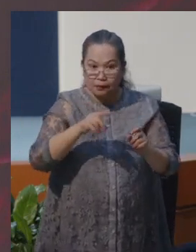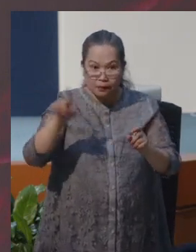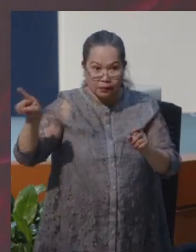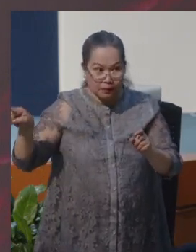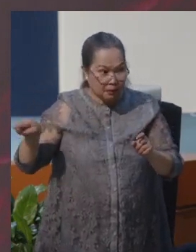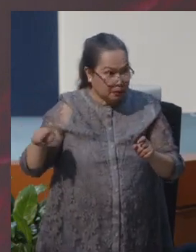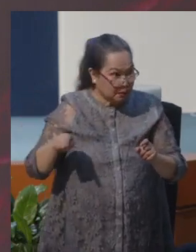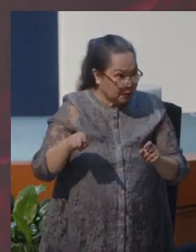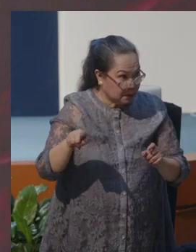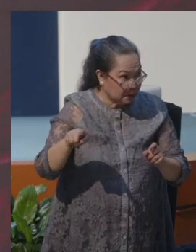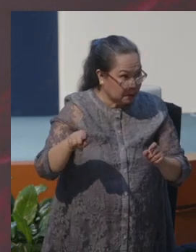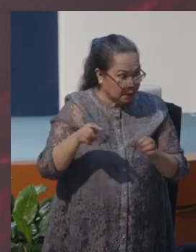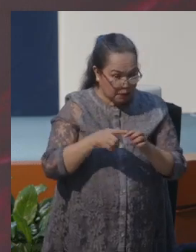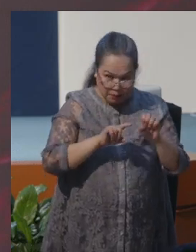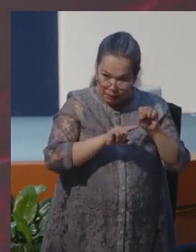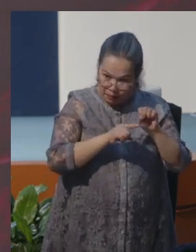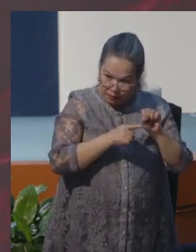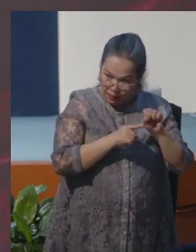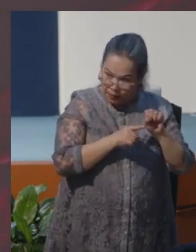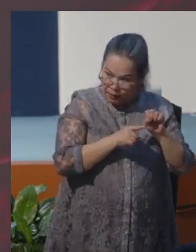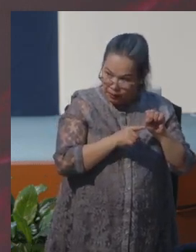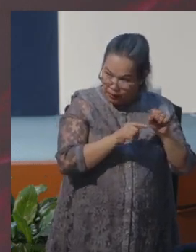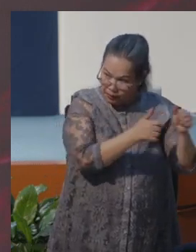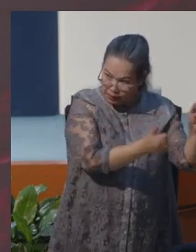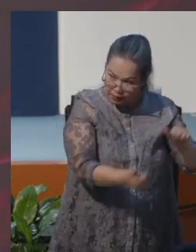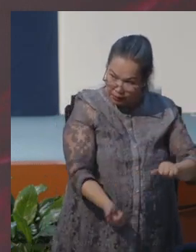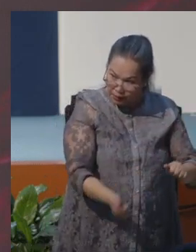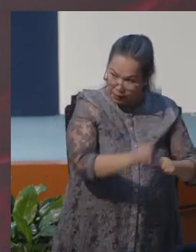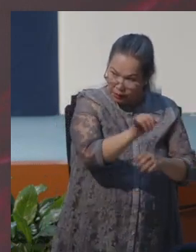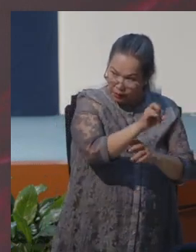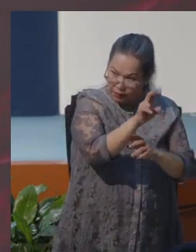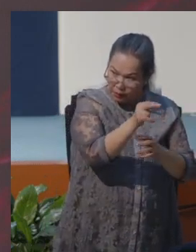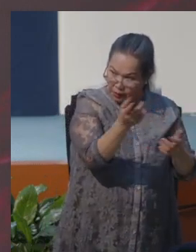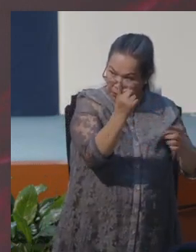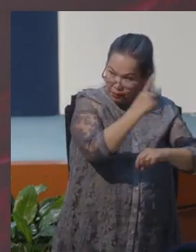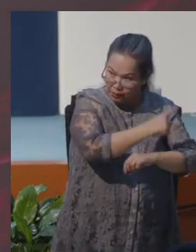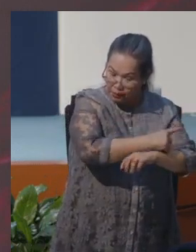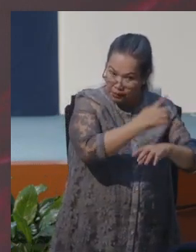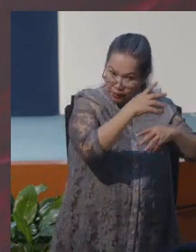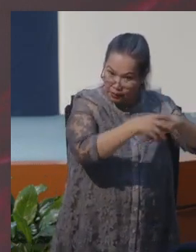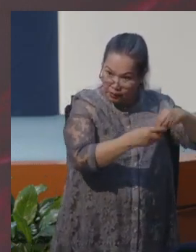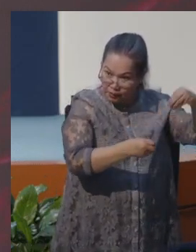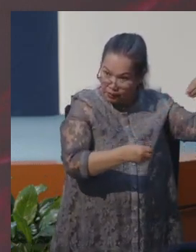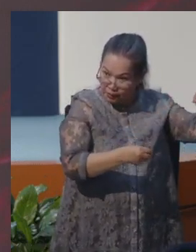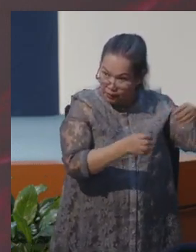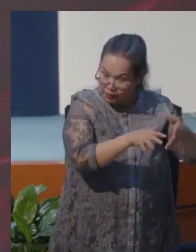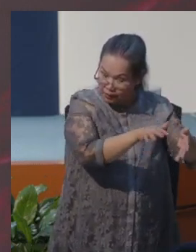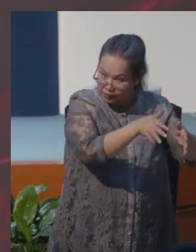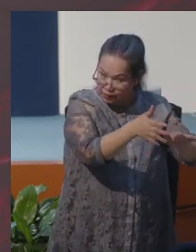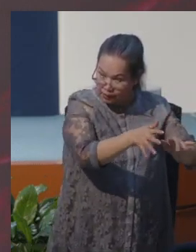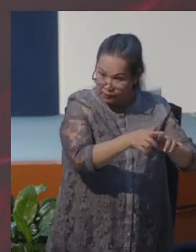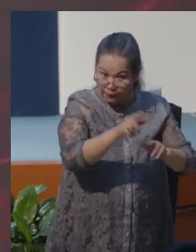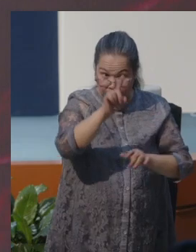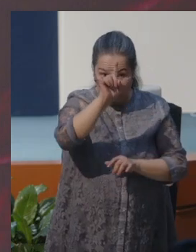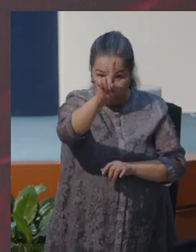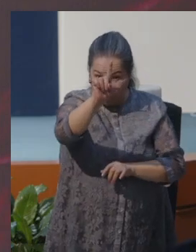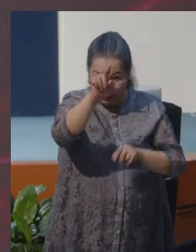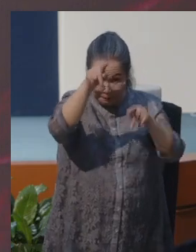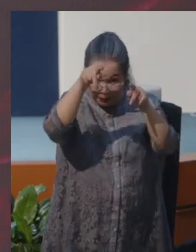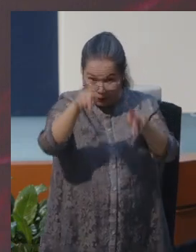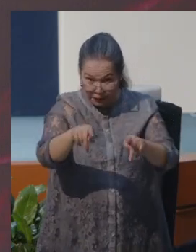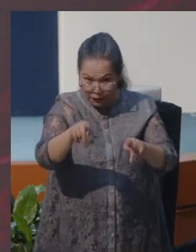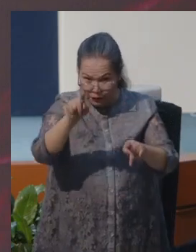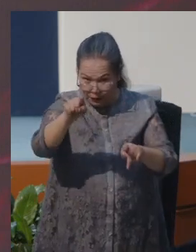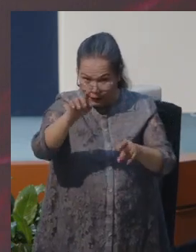us, beginning from the baptism of John until the day when he was taken up from us, one of these men